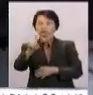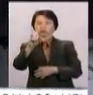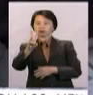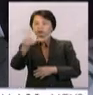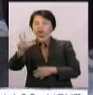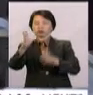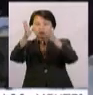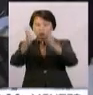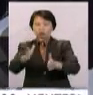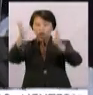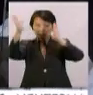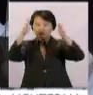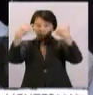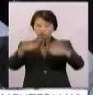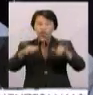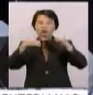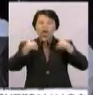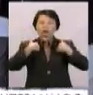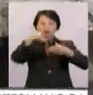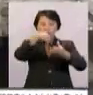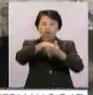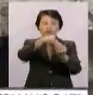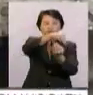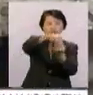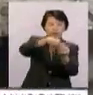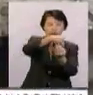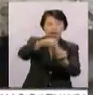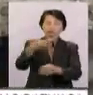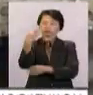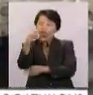23,163 jemaah Malaysia sudah berada di Tanah Suci,